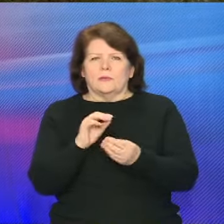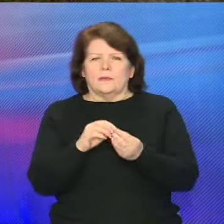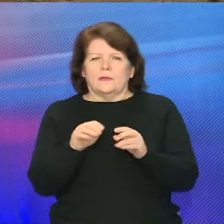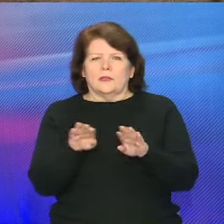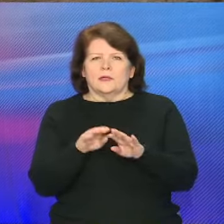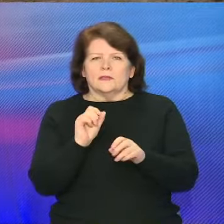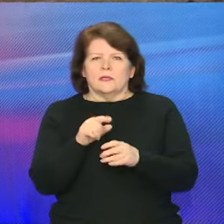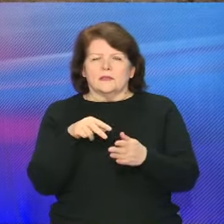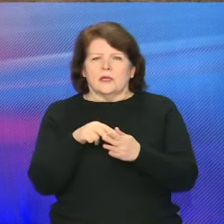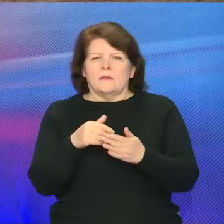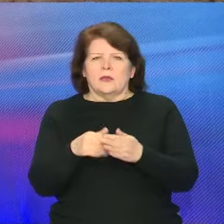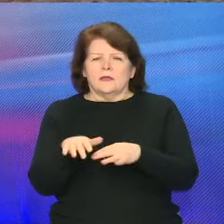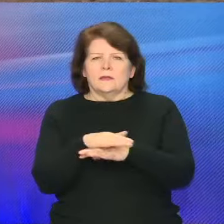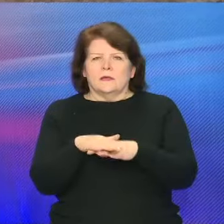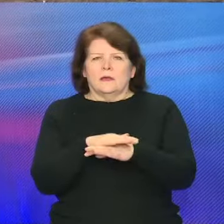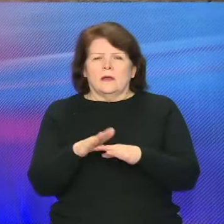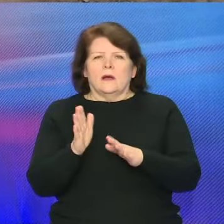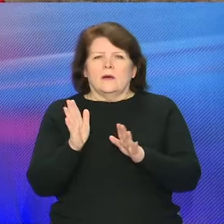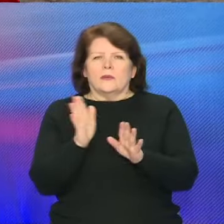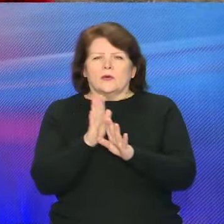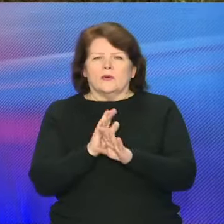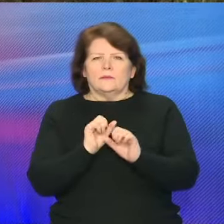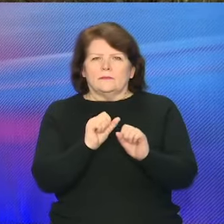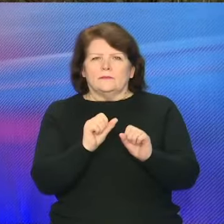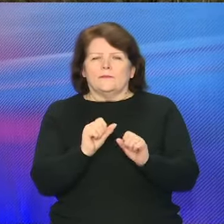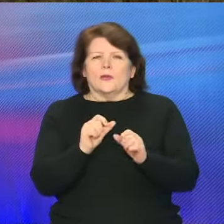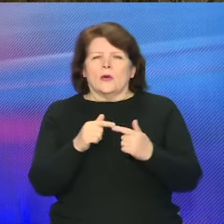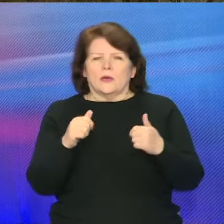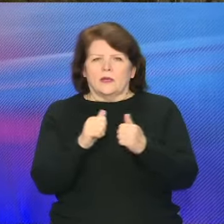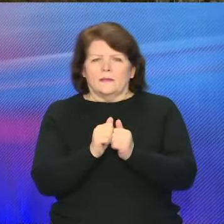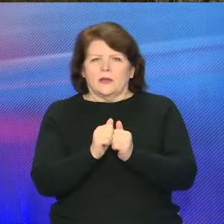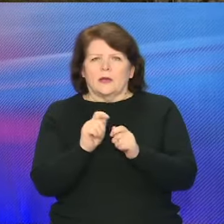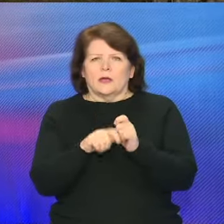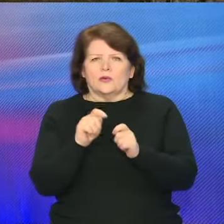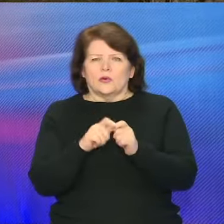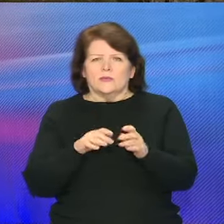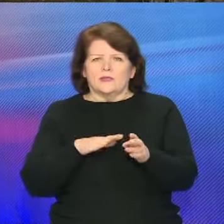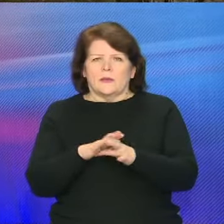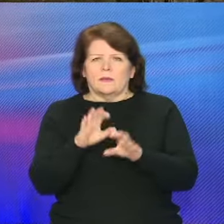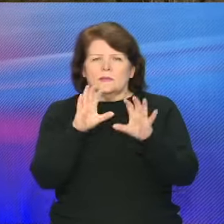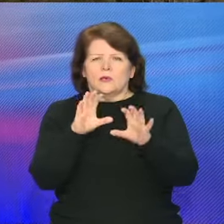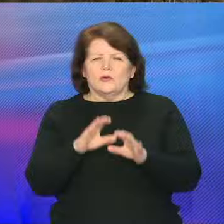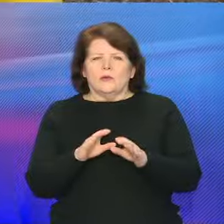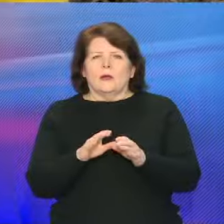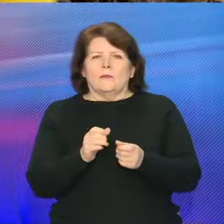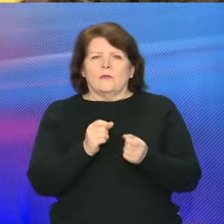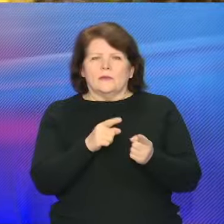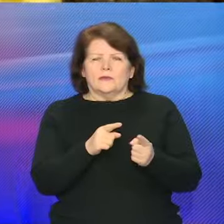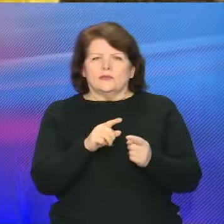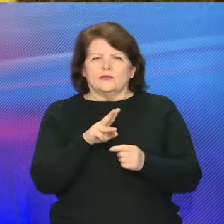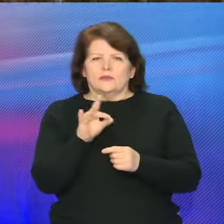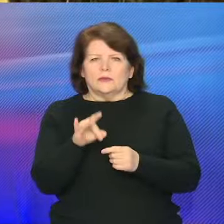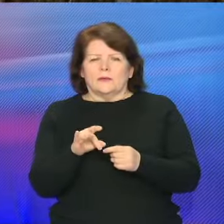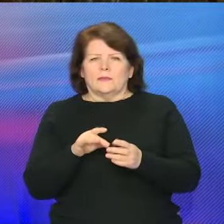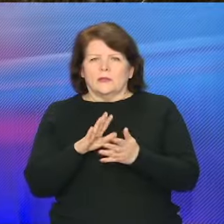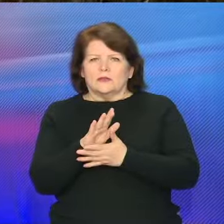задача стоит перед территориальными природоохранными органами. Контроль за выполнением законодательства по обыходжанию с отходами ими ведется на